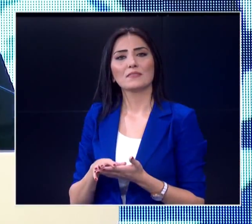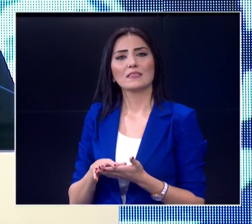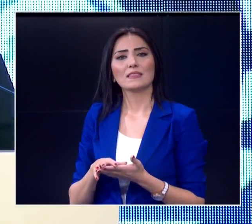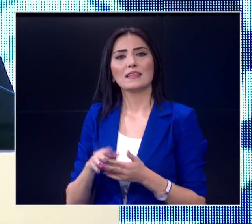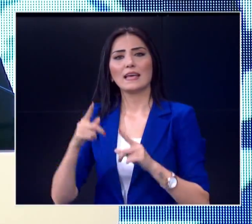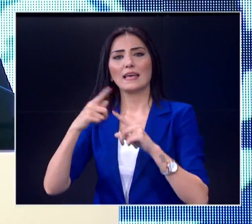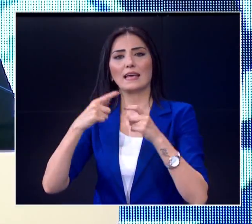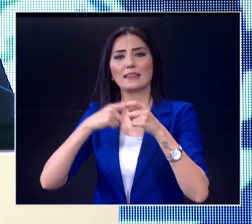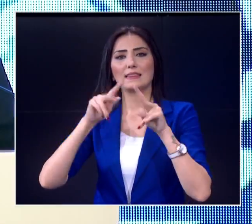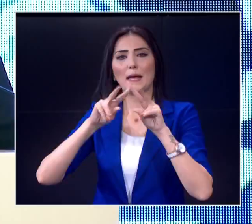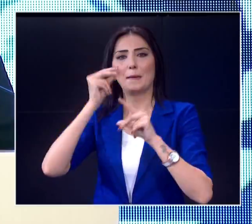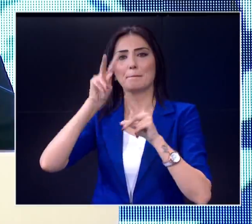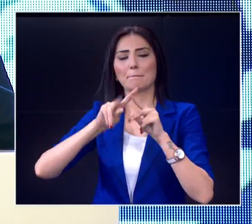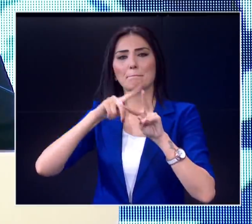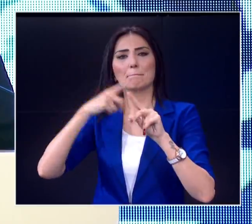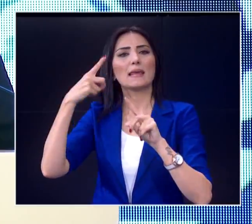teminat